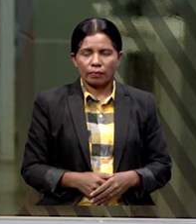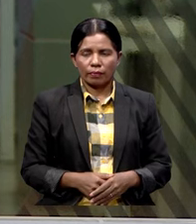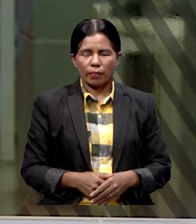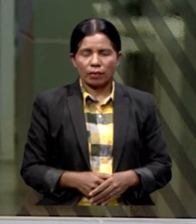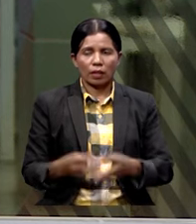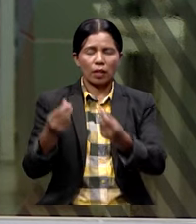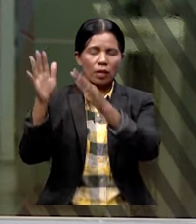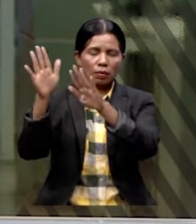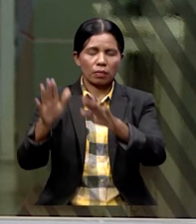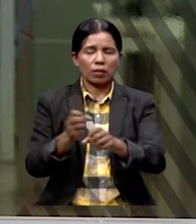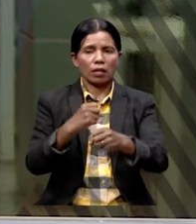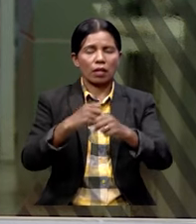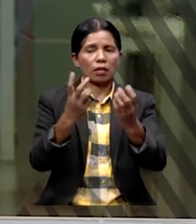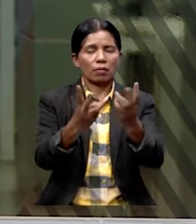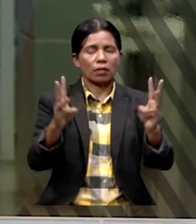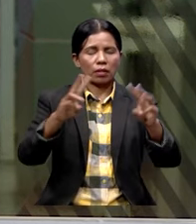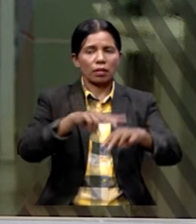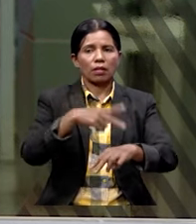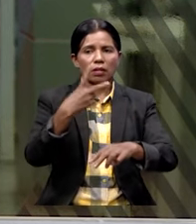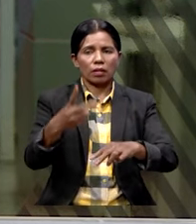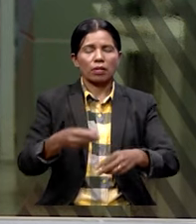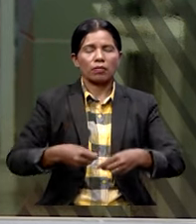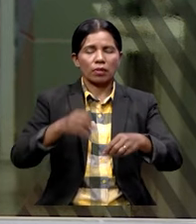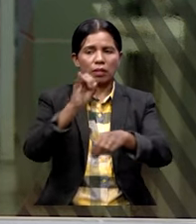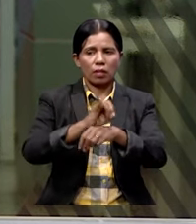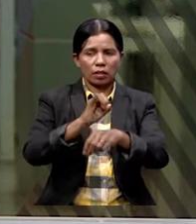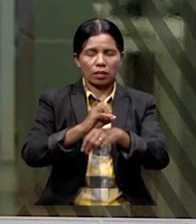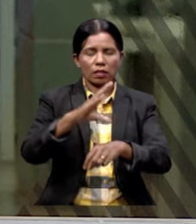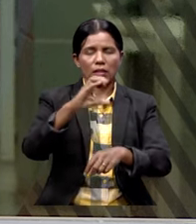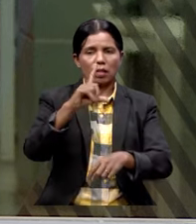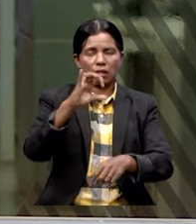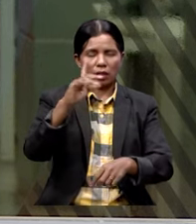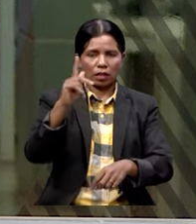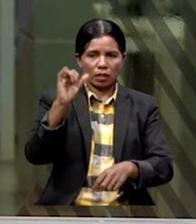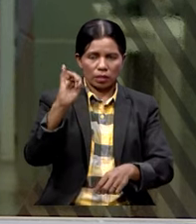Raimundo halo parire na feira famiasa da igreja Santa Teresinha que ele cai.